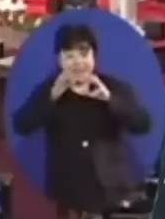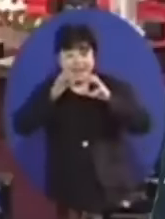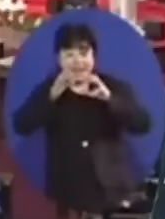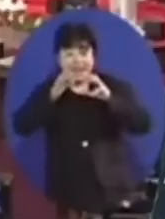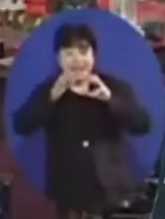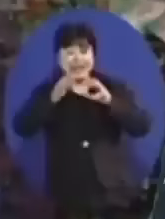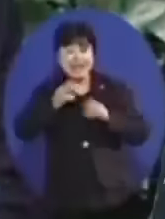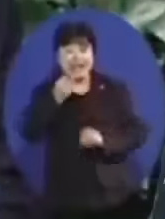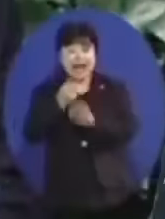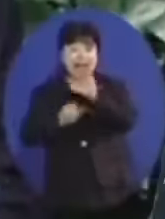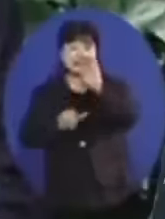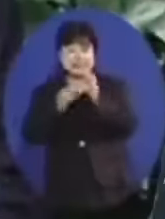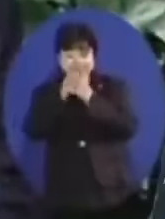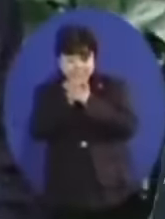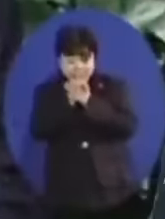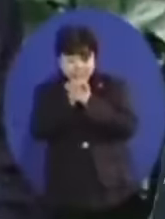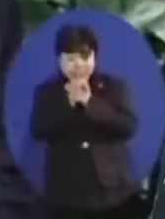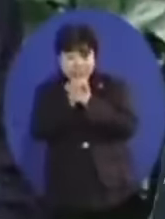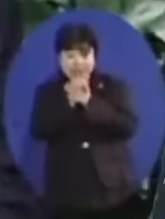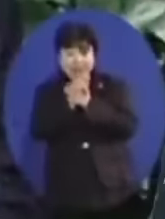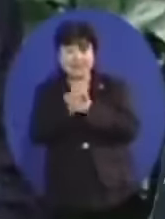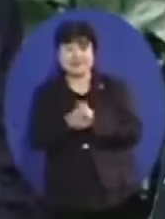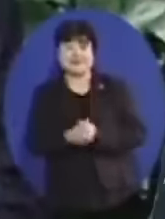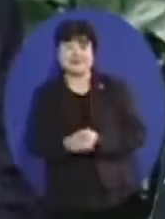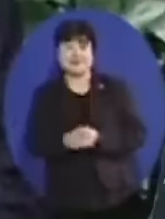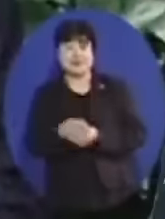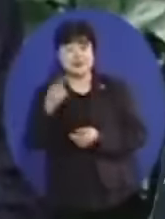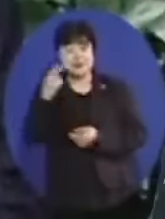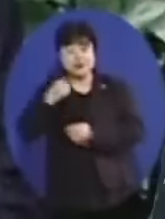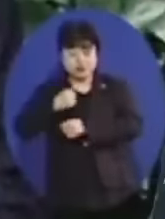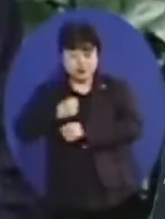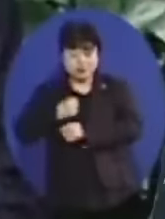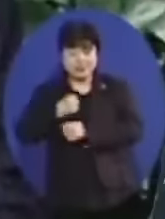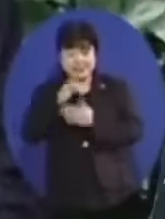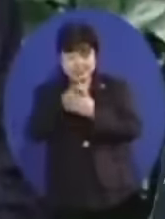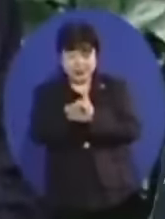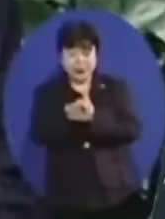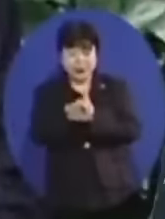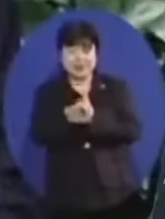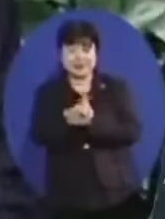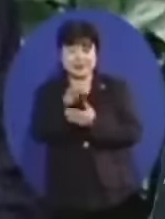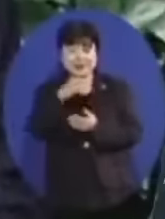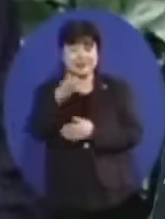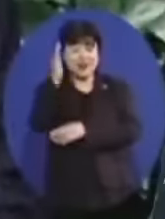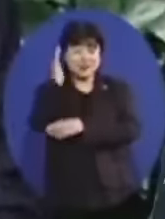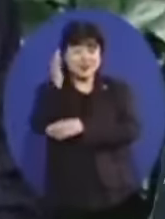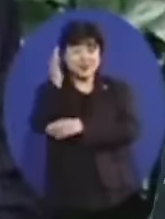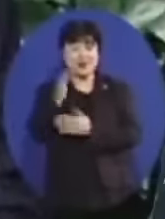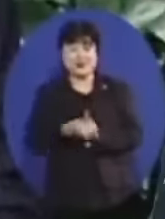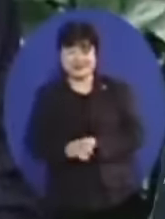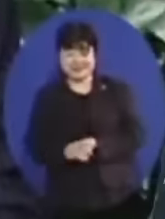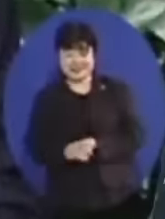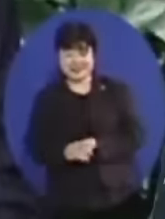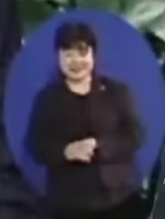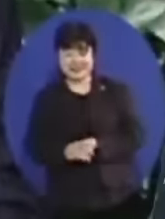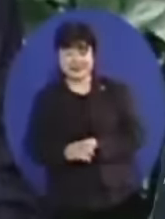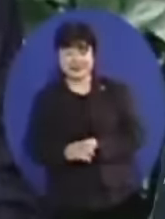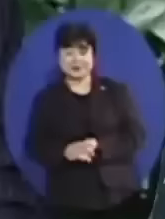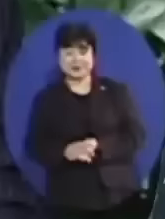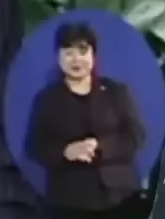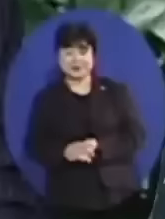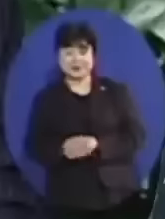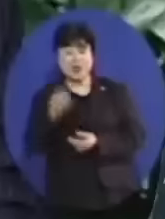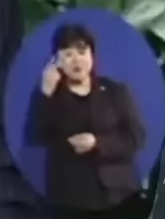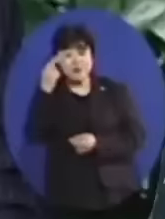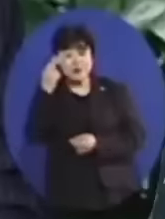국가주창 기도회 및 8군 기도회 집어 설교해달라고 해서 제가 갔댔어요.